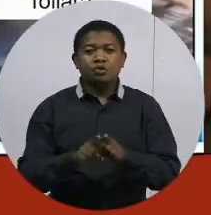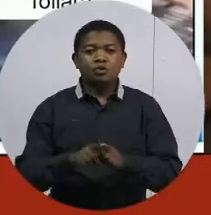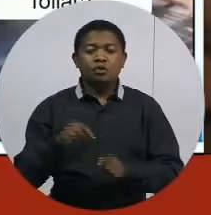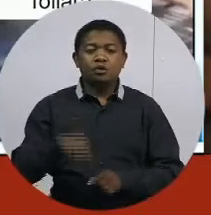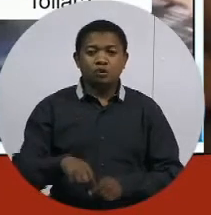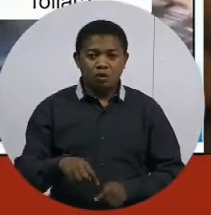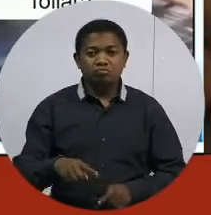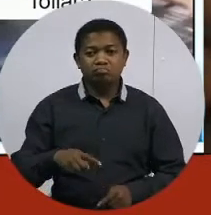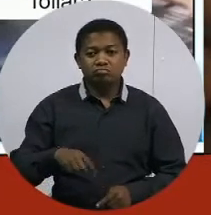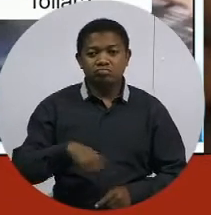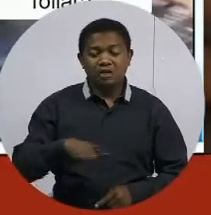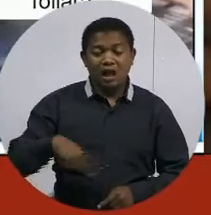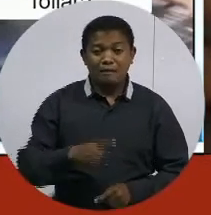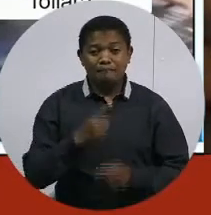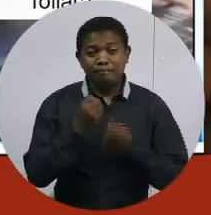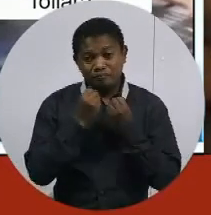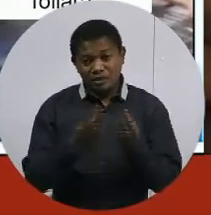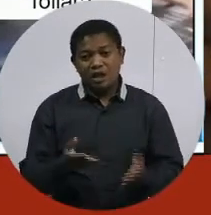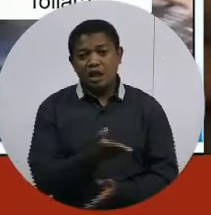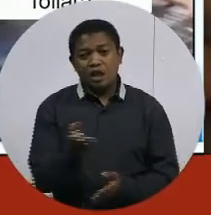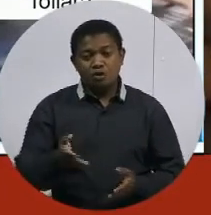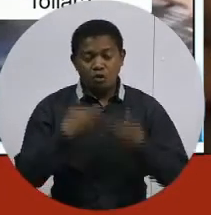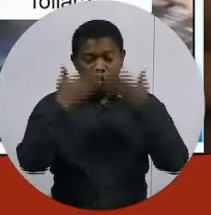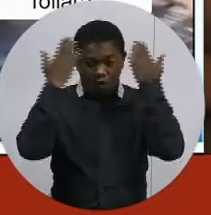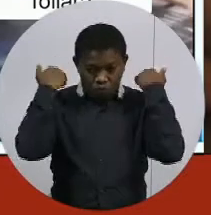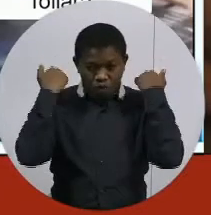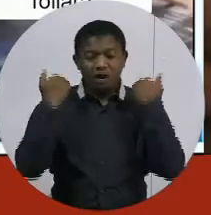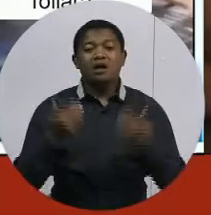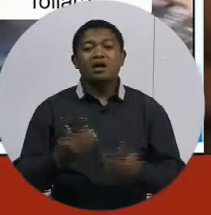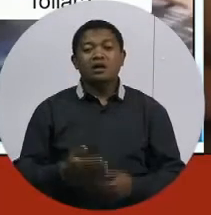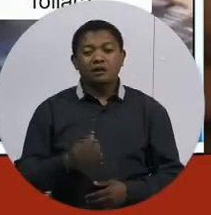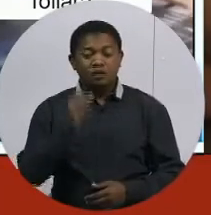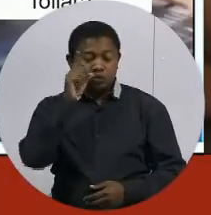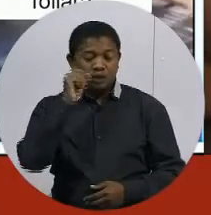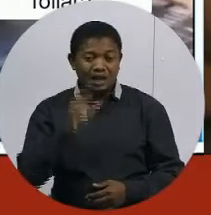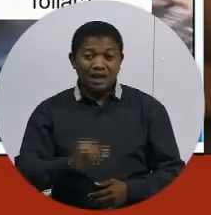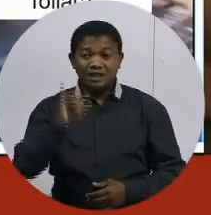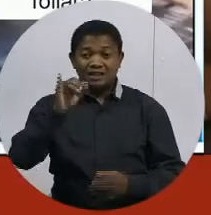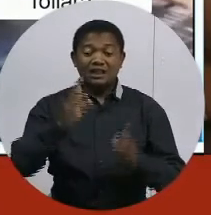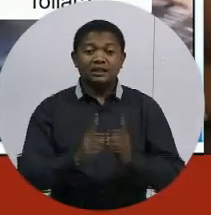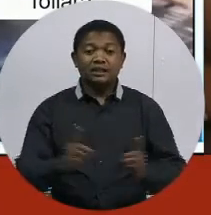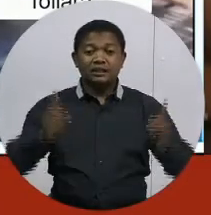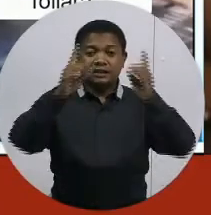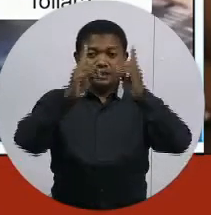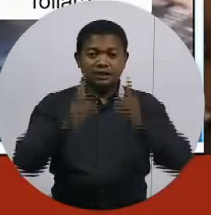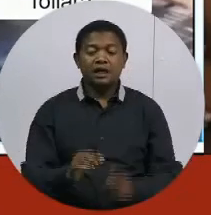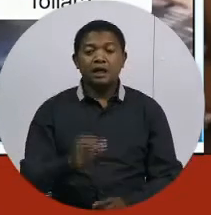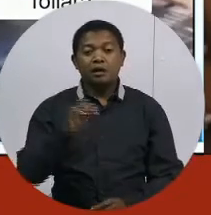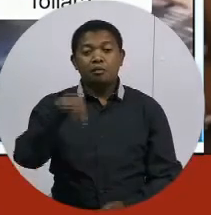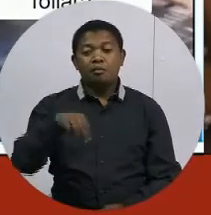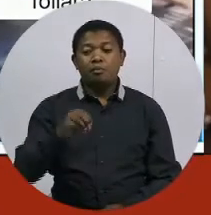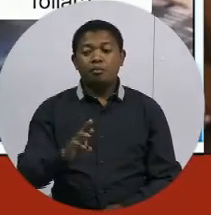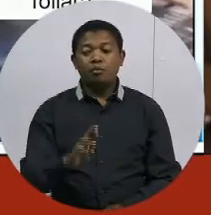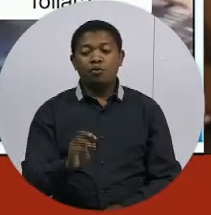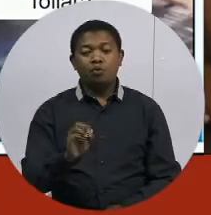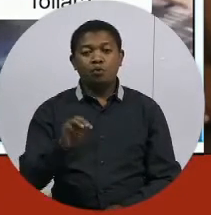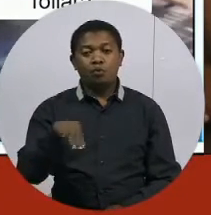faritany Tuileara fa indrindra ny ao amin'ny distrikta Morombe izay naingandra aman-dreny